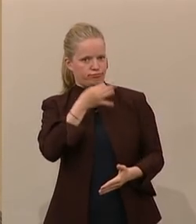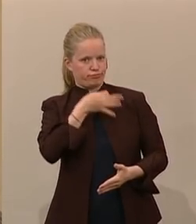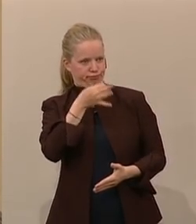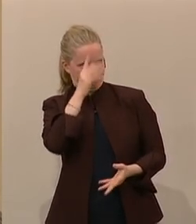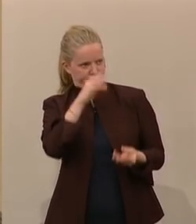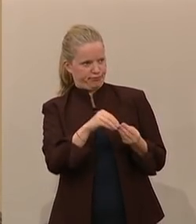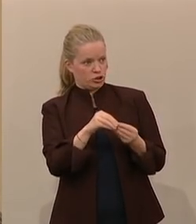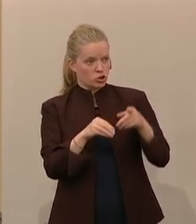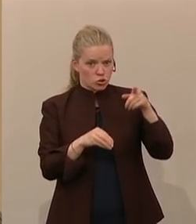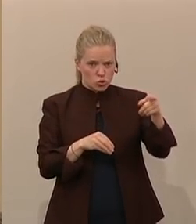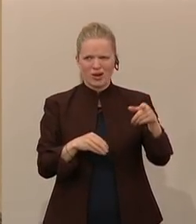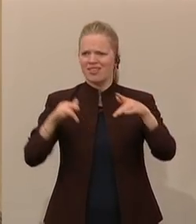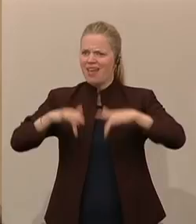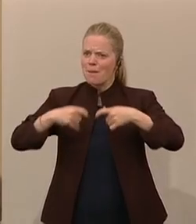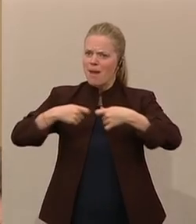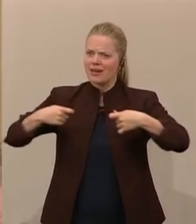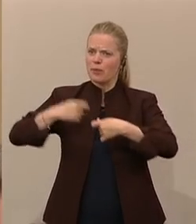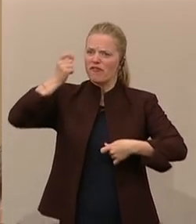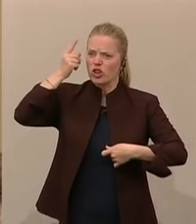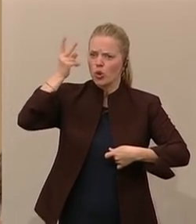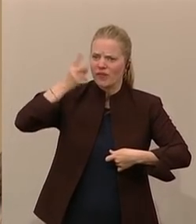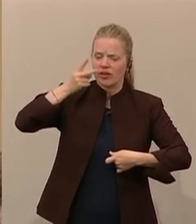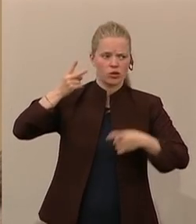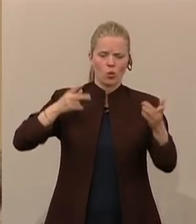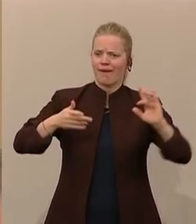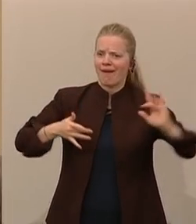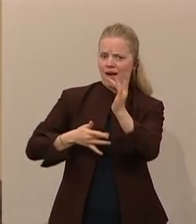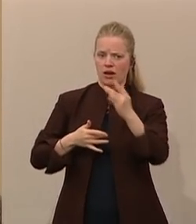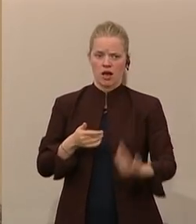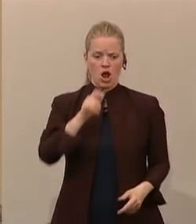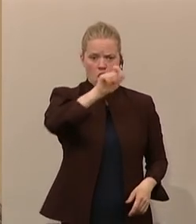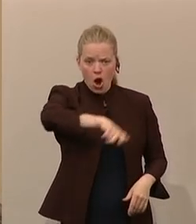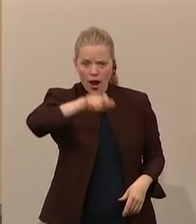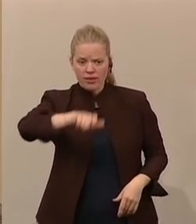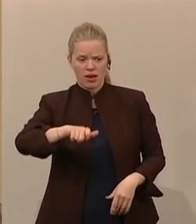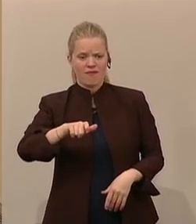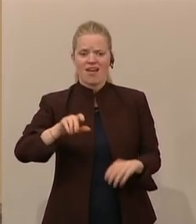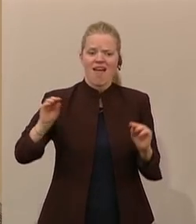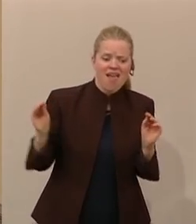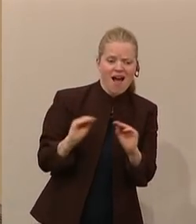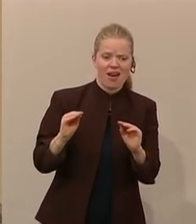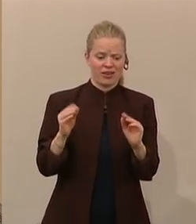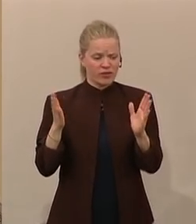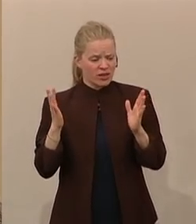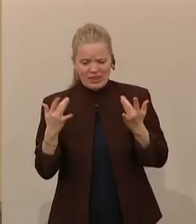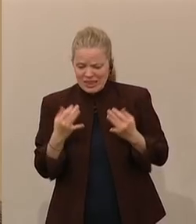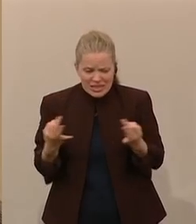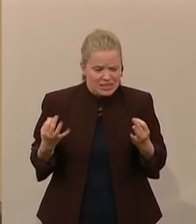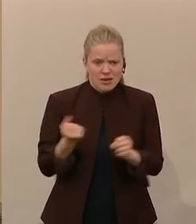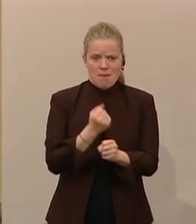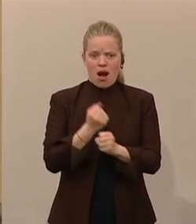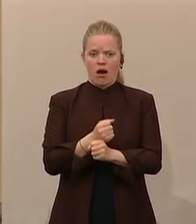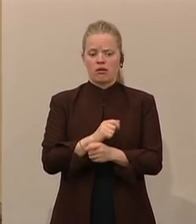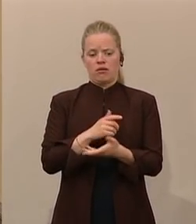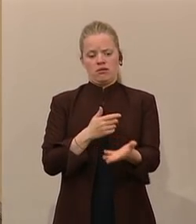eine vernünftige Maßnahme stellen, dann werden die Menschen, die unbescholten sind, zu den Dummen. Denn die werden dann Opfer eines